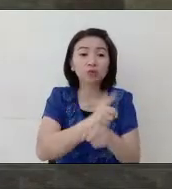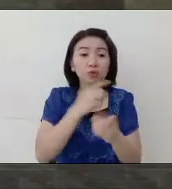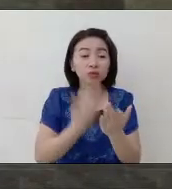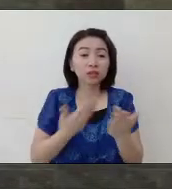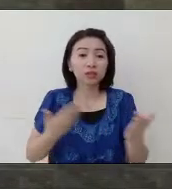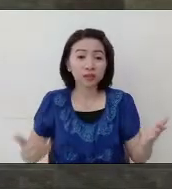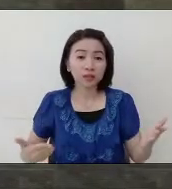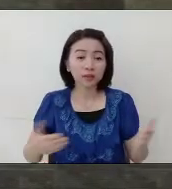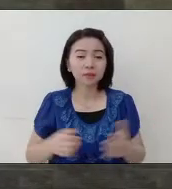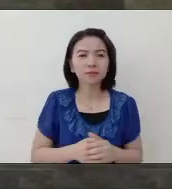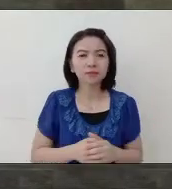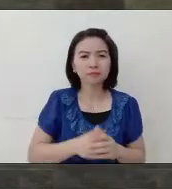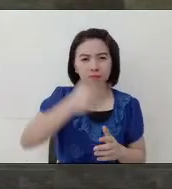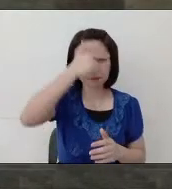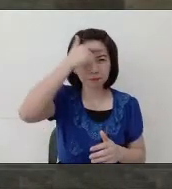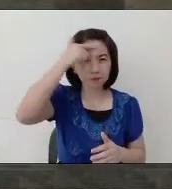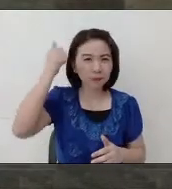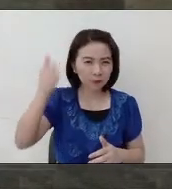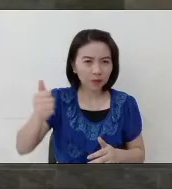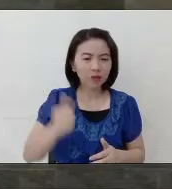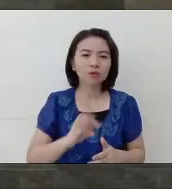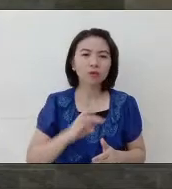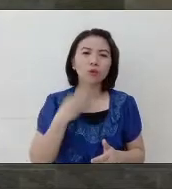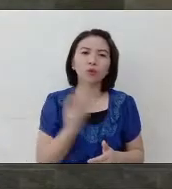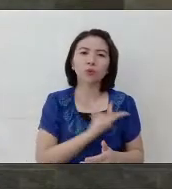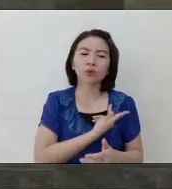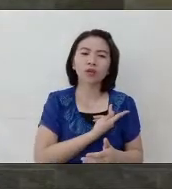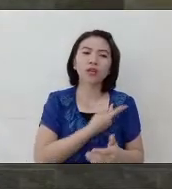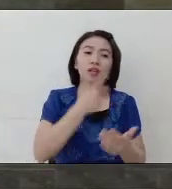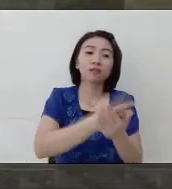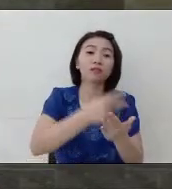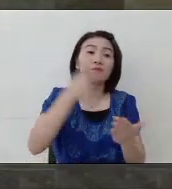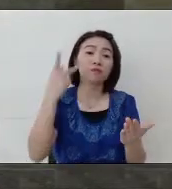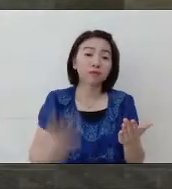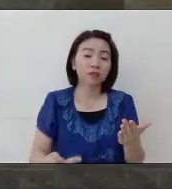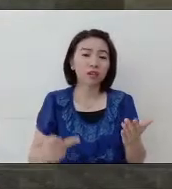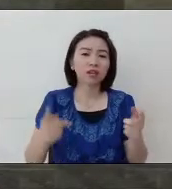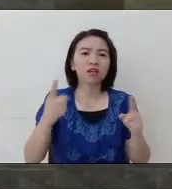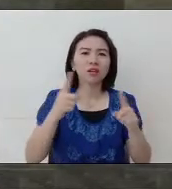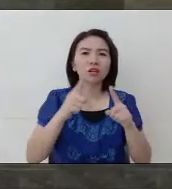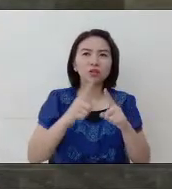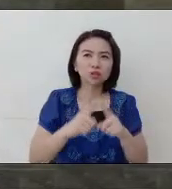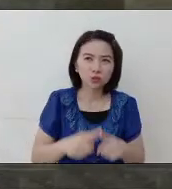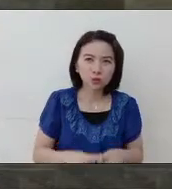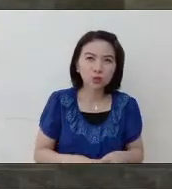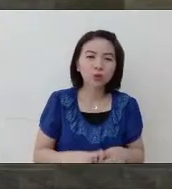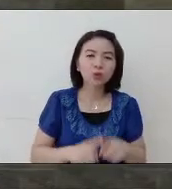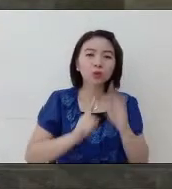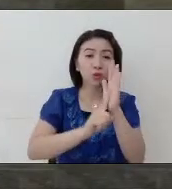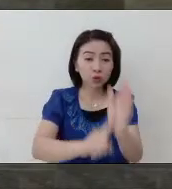Because nag-fail tayo na mag-excel doon sa true.